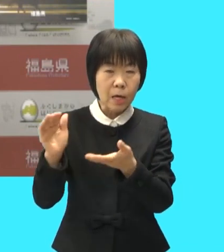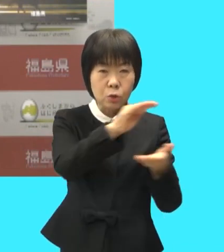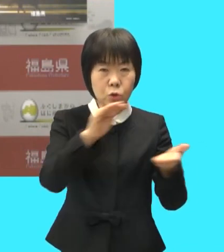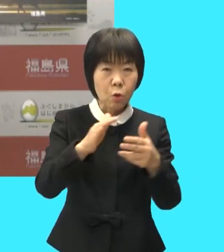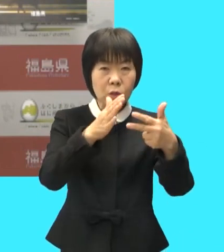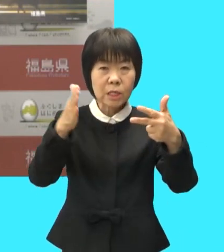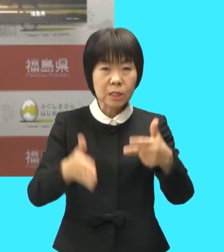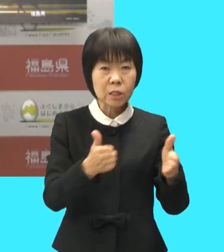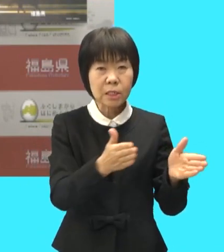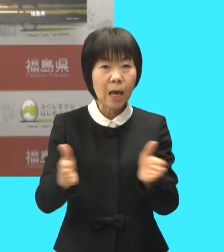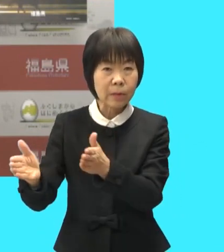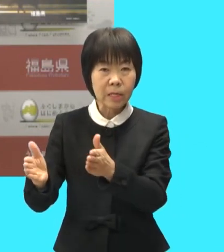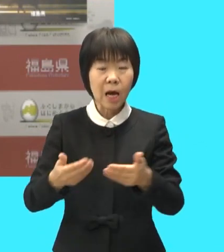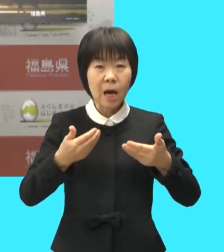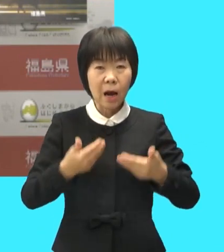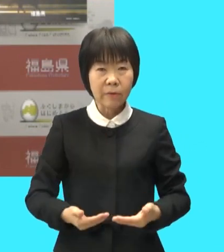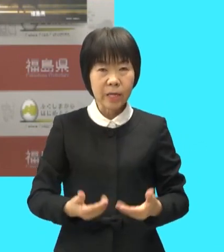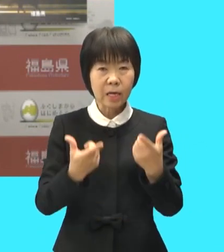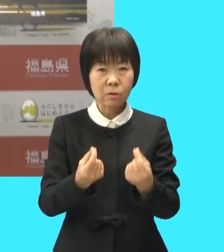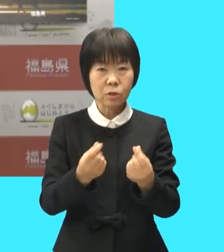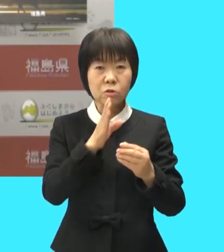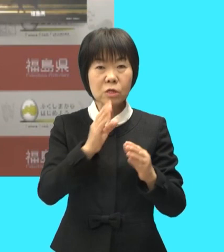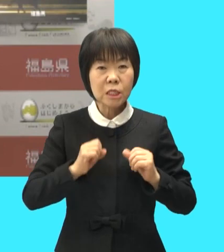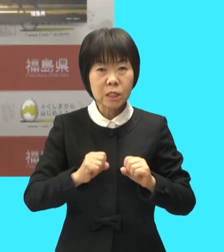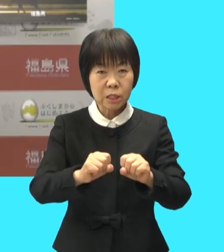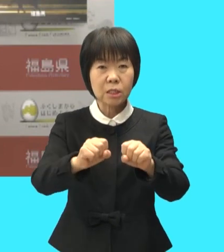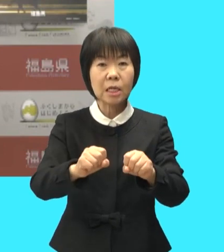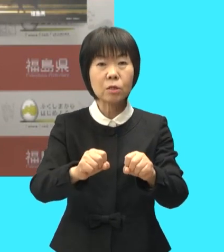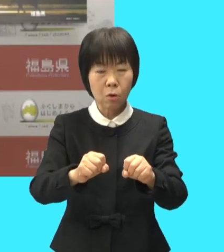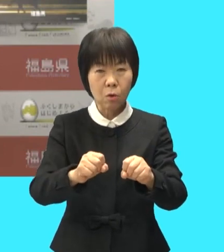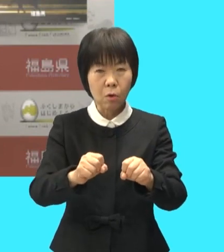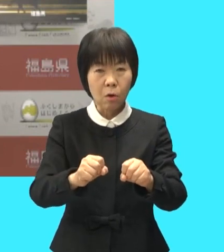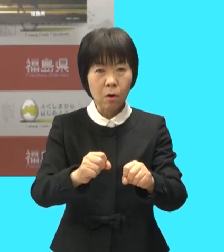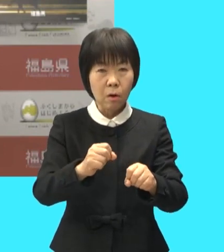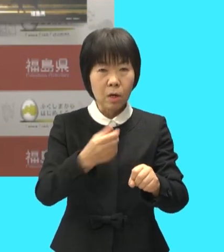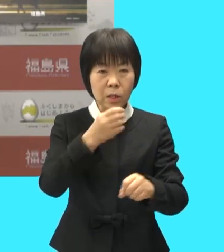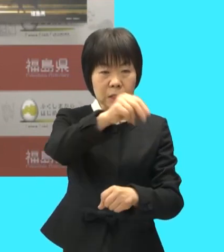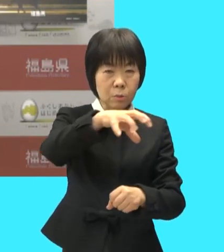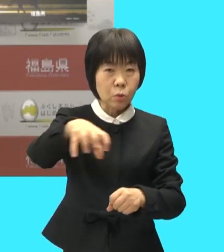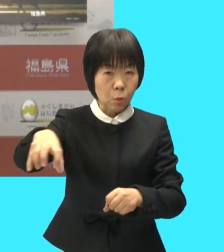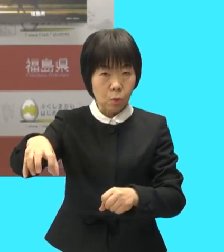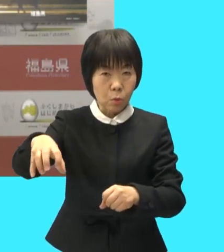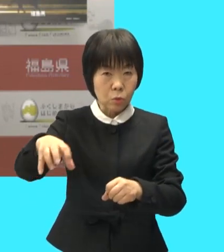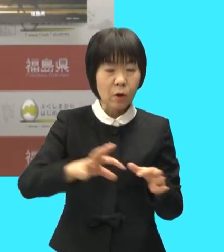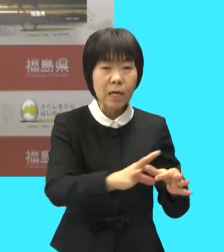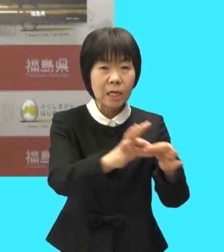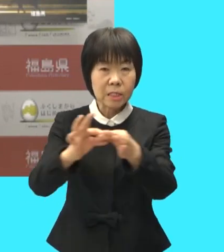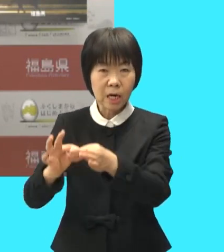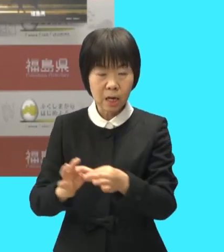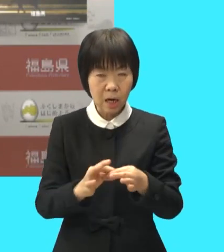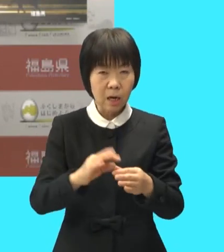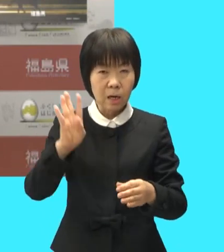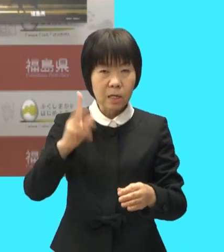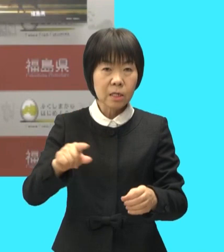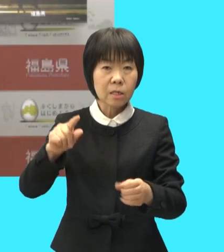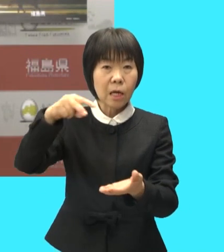設整備が安全確実に実施されるよう、立地庁とも連携をしながら広域自治体とし